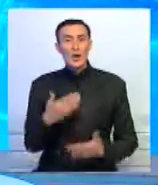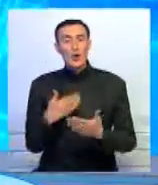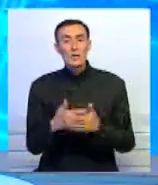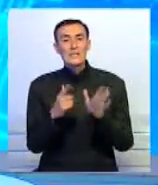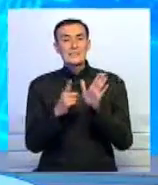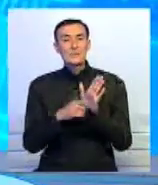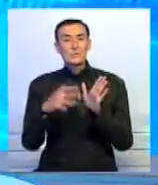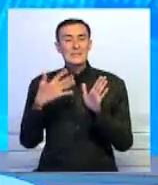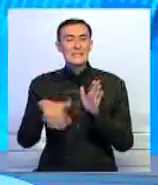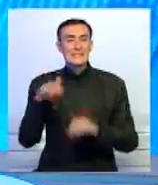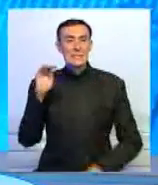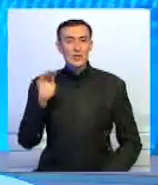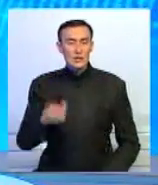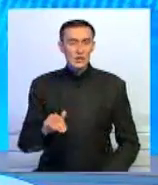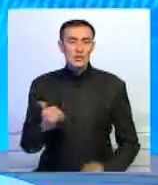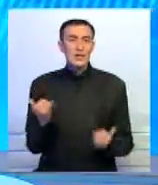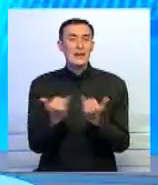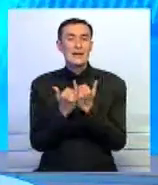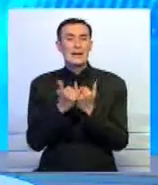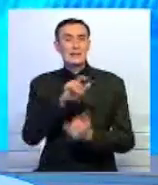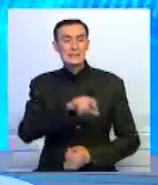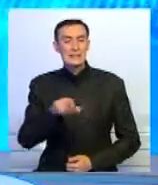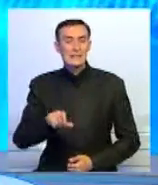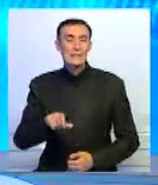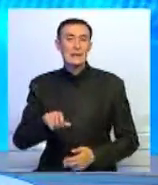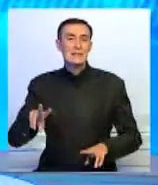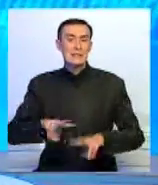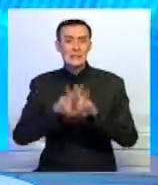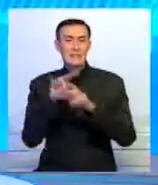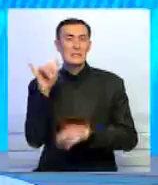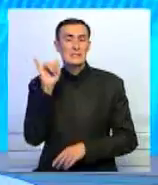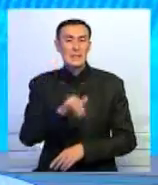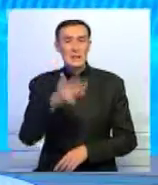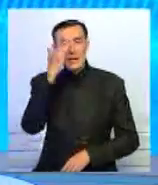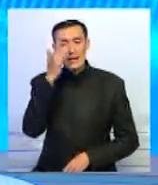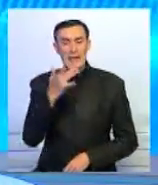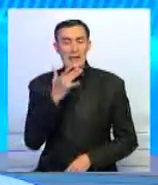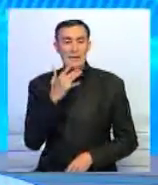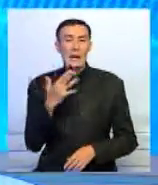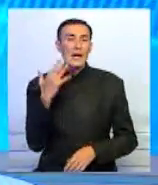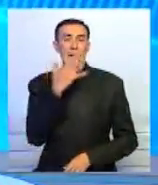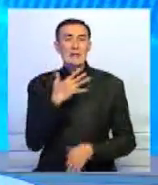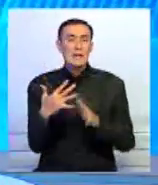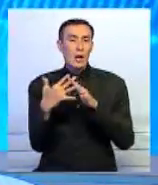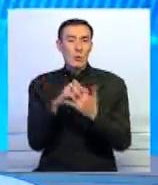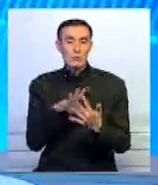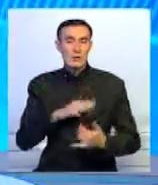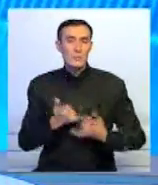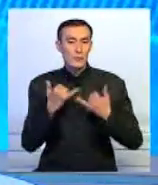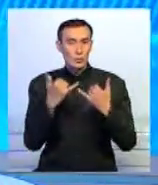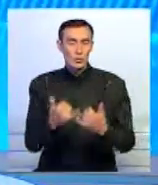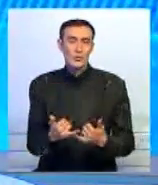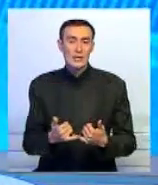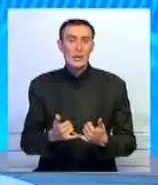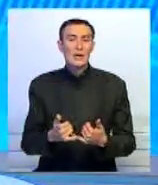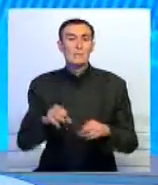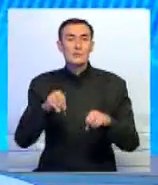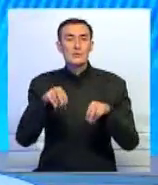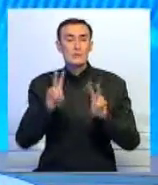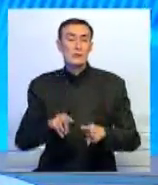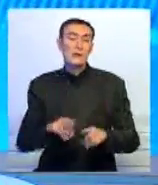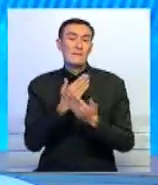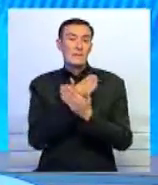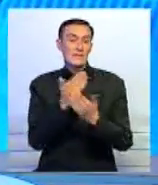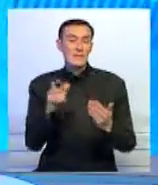Около 750 тысяч гостей и жителей Астаны посетили за лето этноаул. Его открытие было приурочено к проведению международной